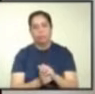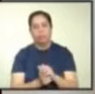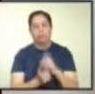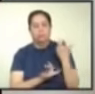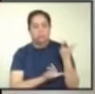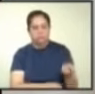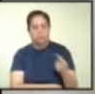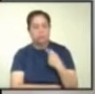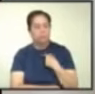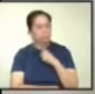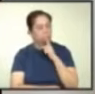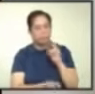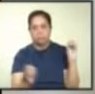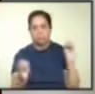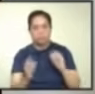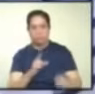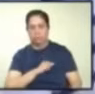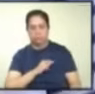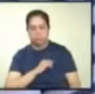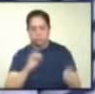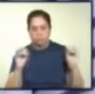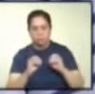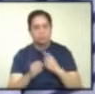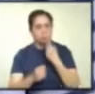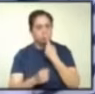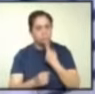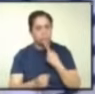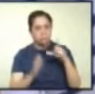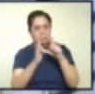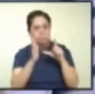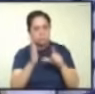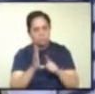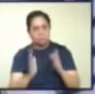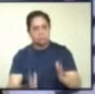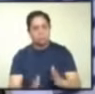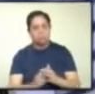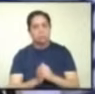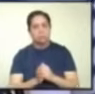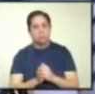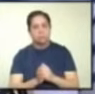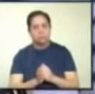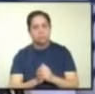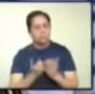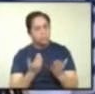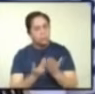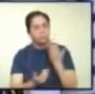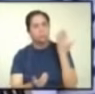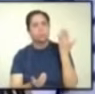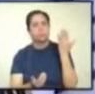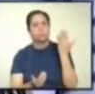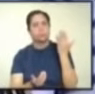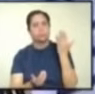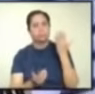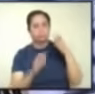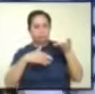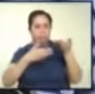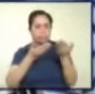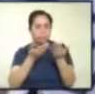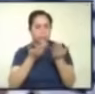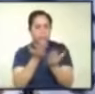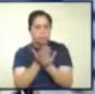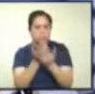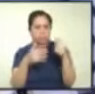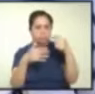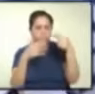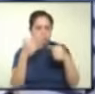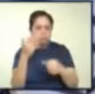kumpiyansa ko na wala talaga siyang kasalanan. Nagsabi pa sa akin ng abogado, alos buong nakapile doon sa